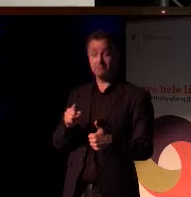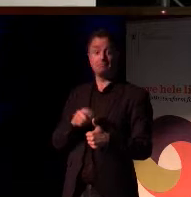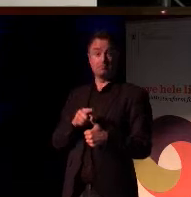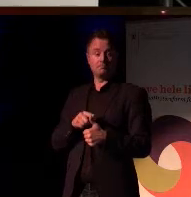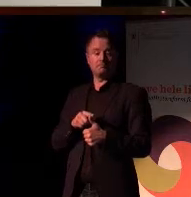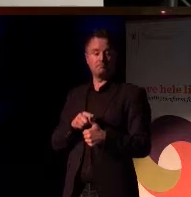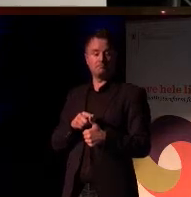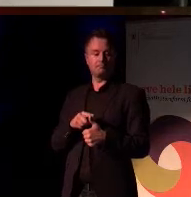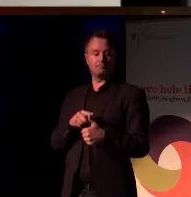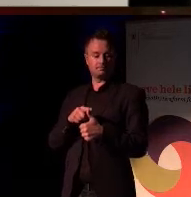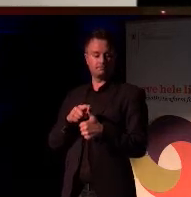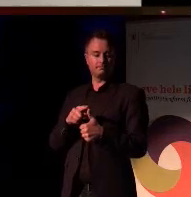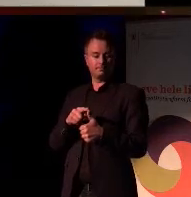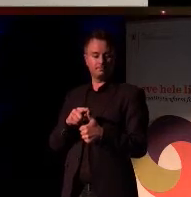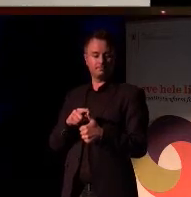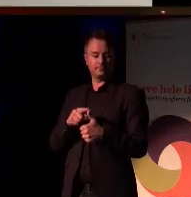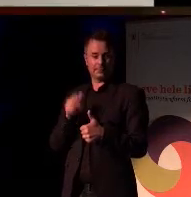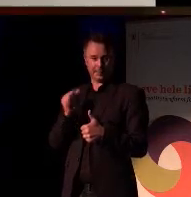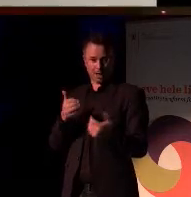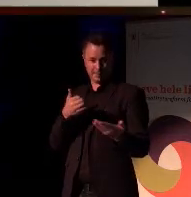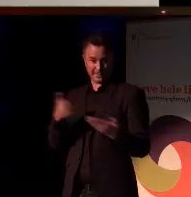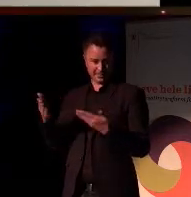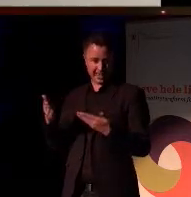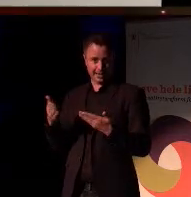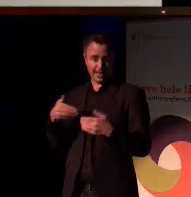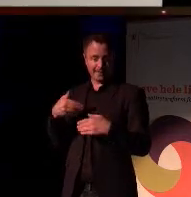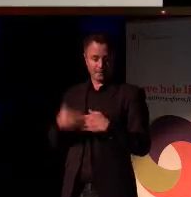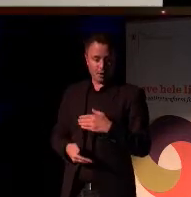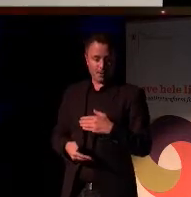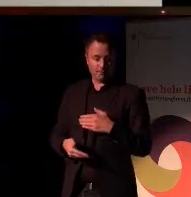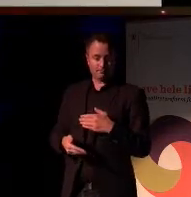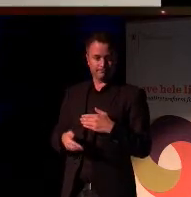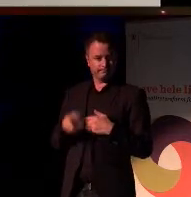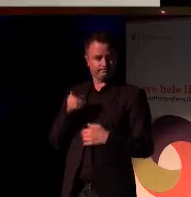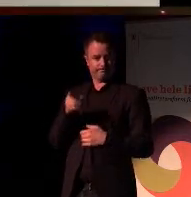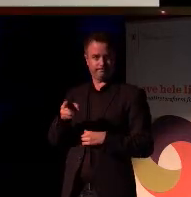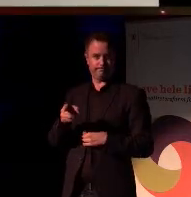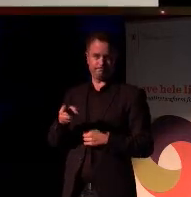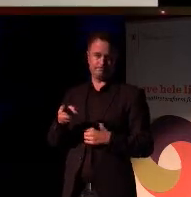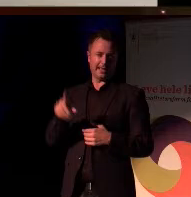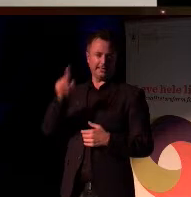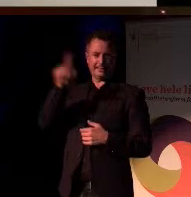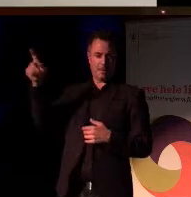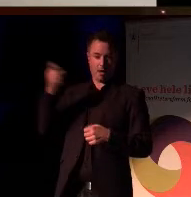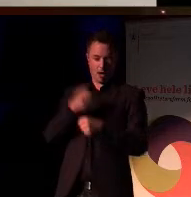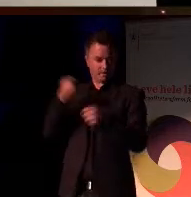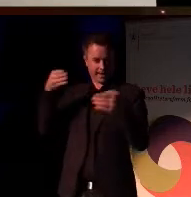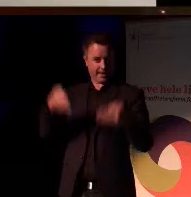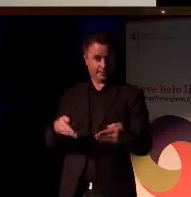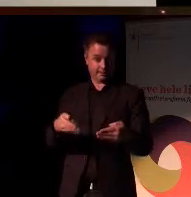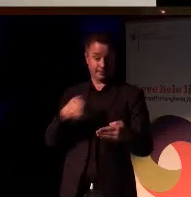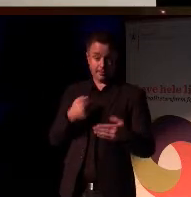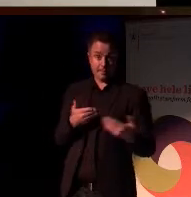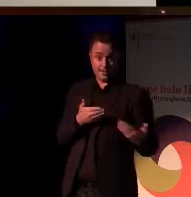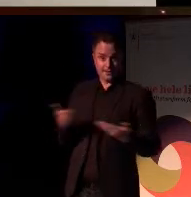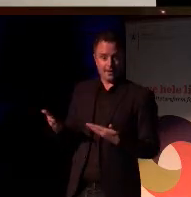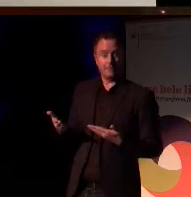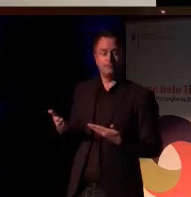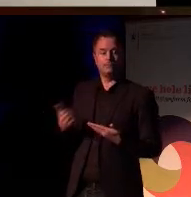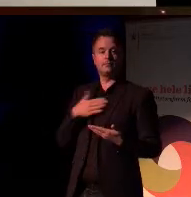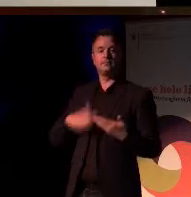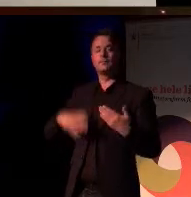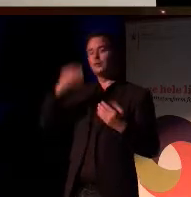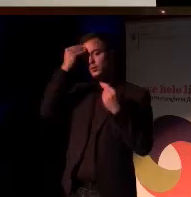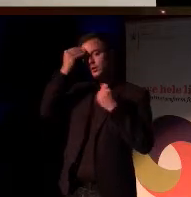Heinz Diehl, og som jeg skal presentere litt etterpå. Tema for det han jobber med, det, og som jeg skal presentere, det det med